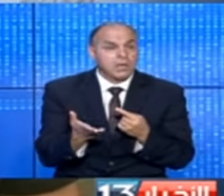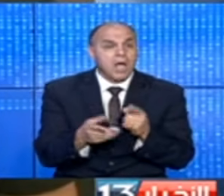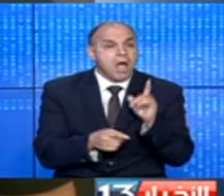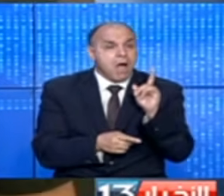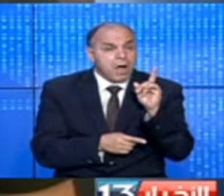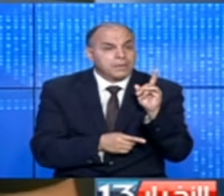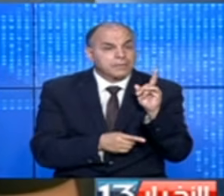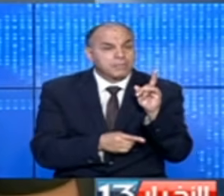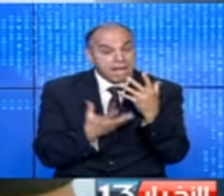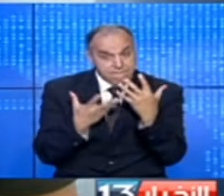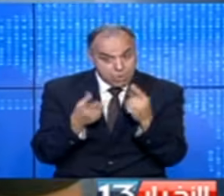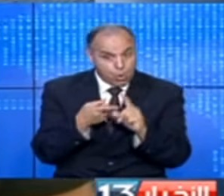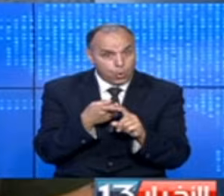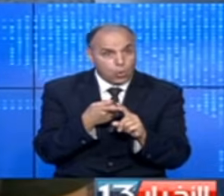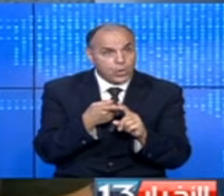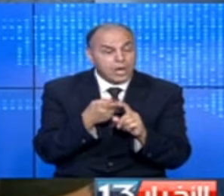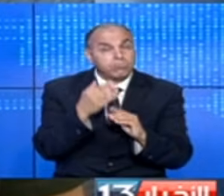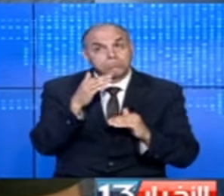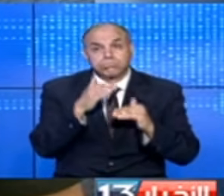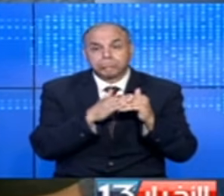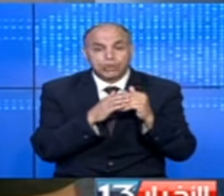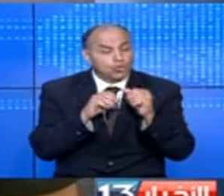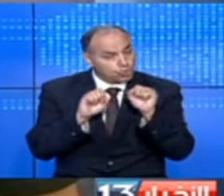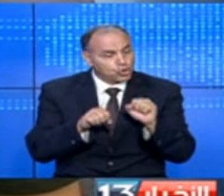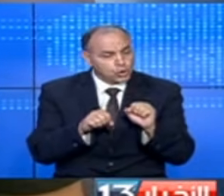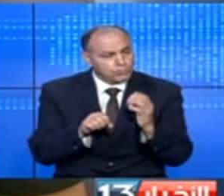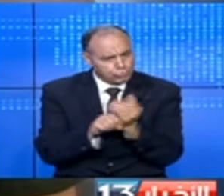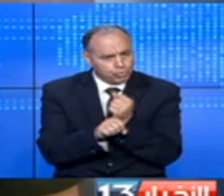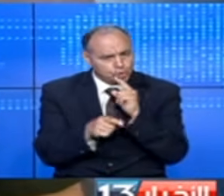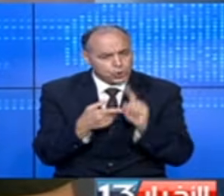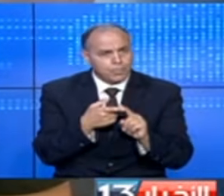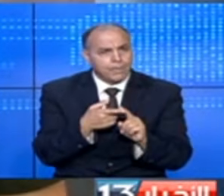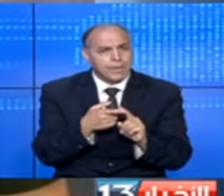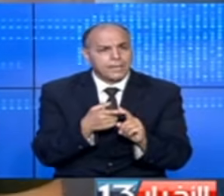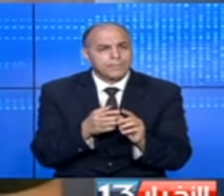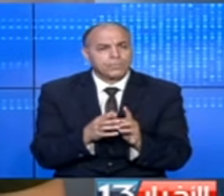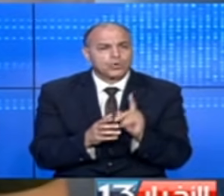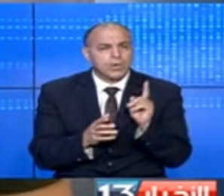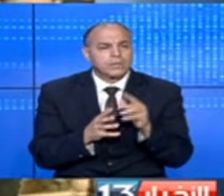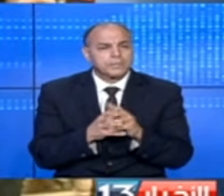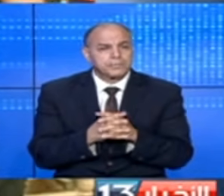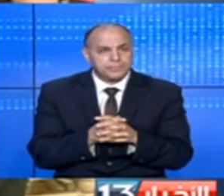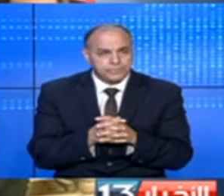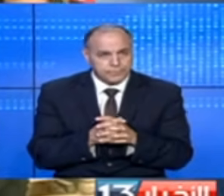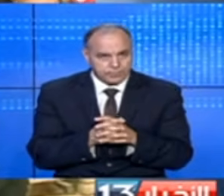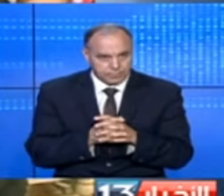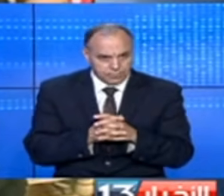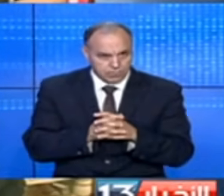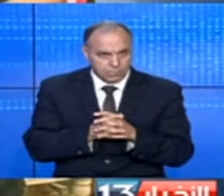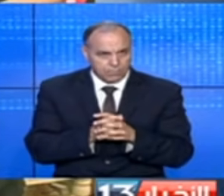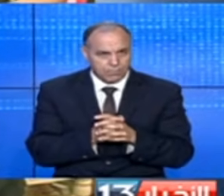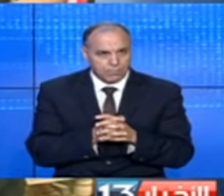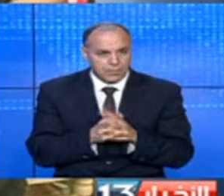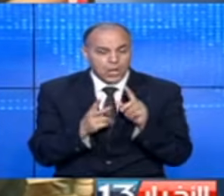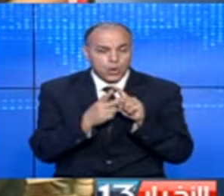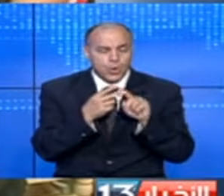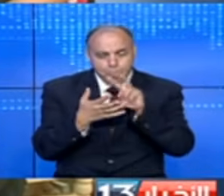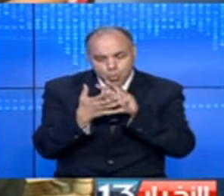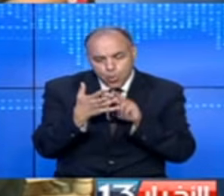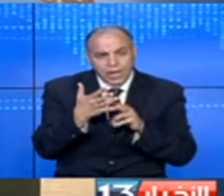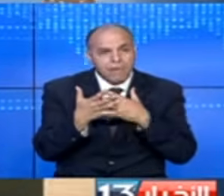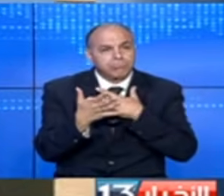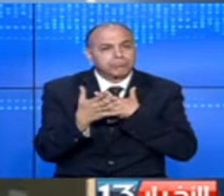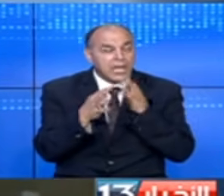اللي يحبوا ويوصل لبرشا حاجات باهيين وينهض في البلاد هذه ان شاء الله. ثنائيه المطالعه